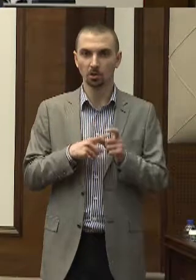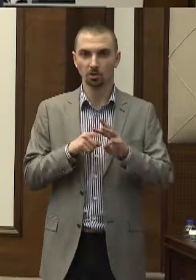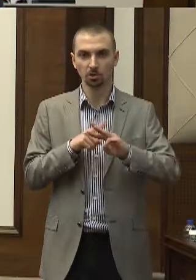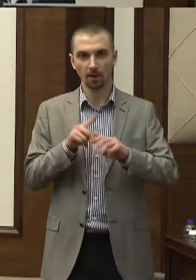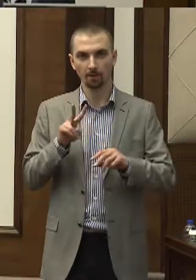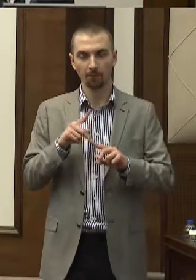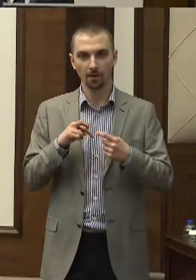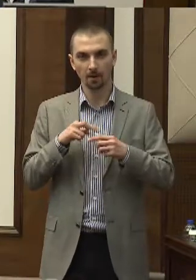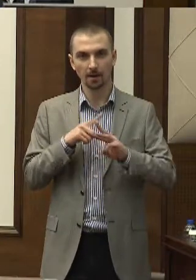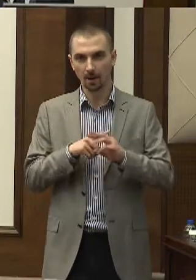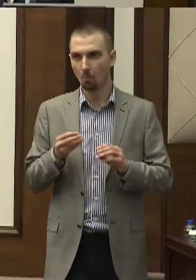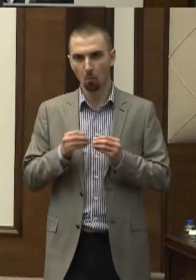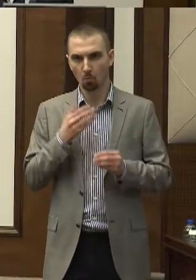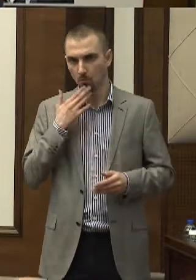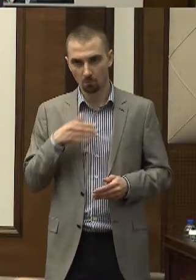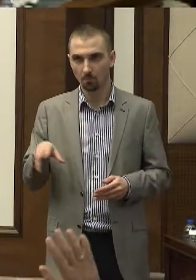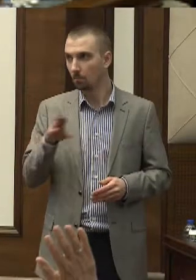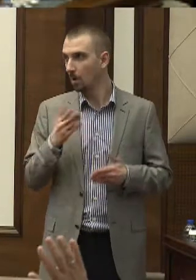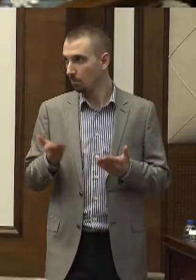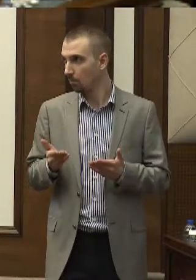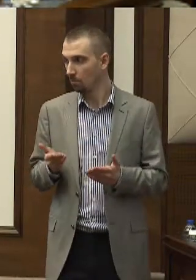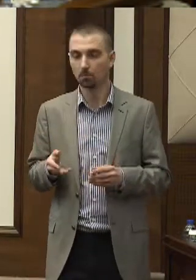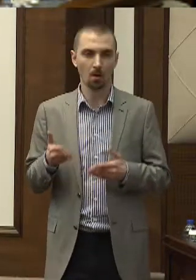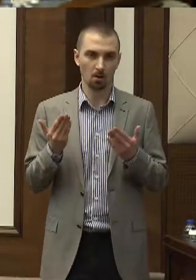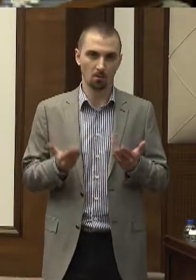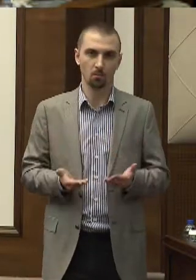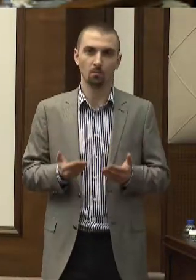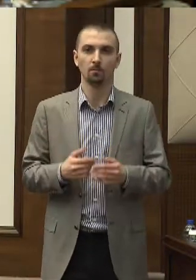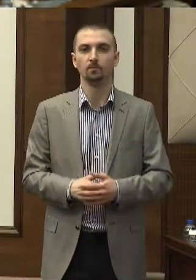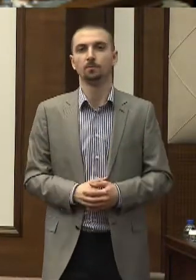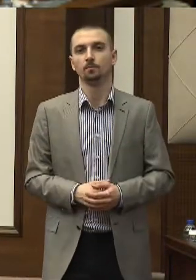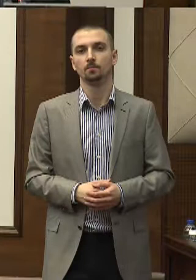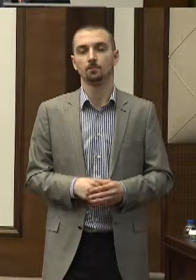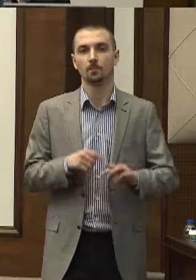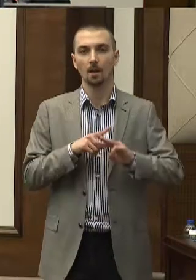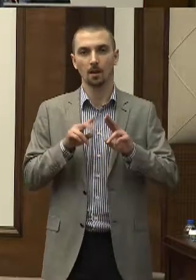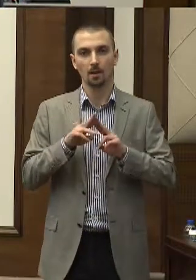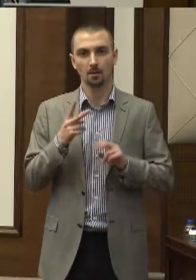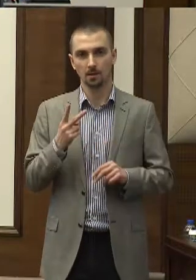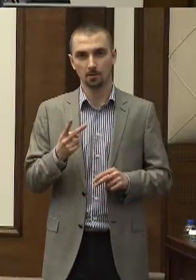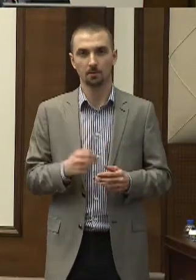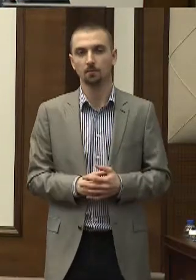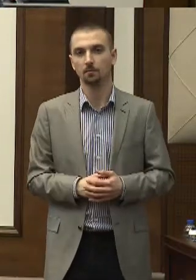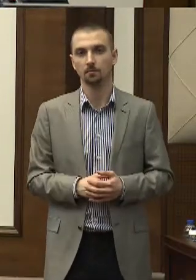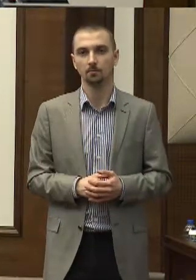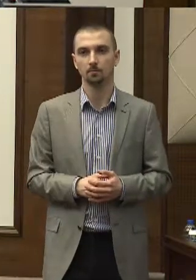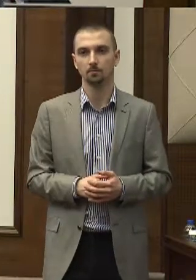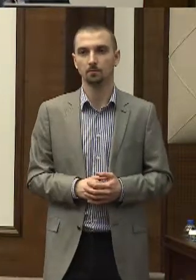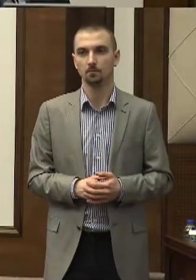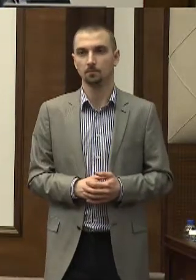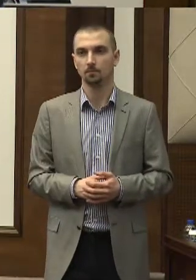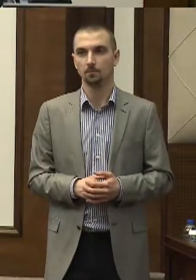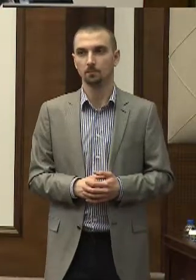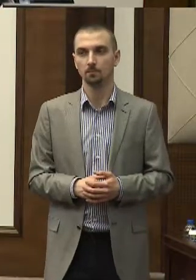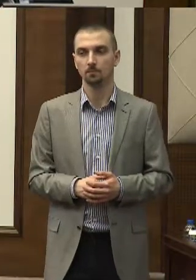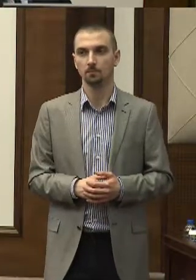yok. Bu nedenle oylarınıza sunuyorum. Kabul edenler, etmeyenler oy birliğiyle kabul edilmiştir. Ek gündem 2, kısmi yapılaşma kıyı